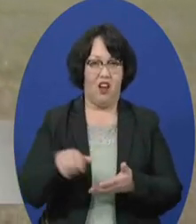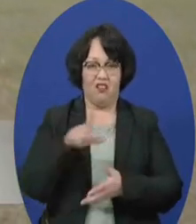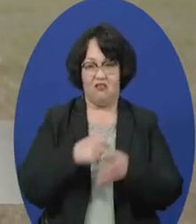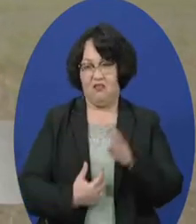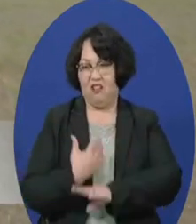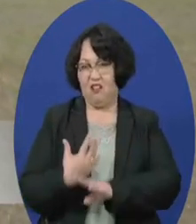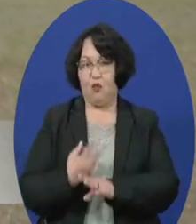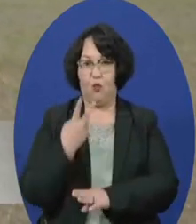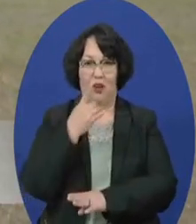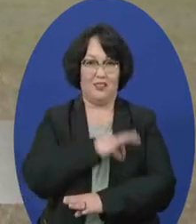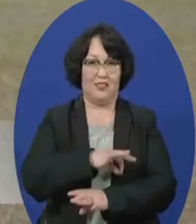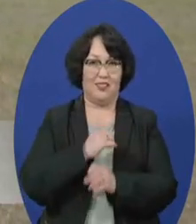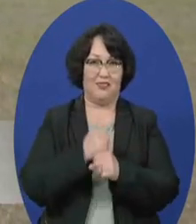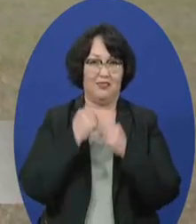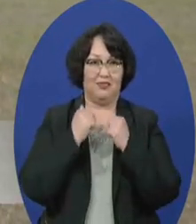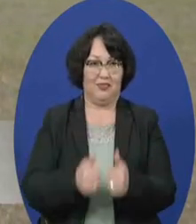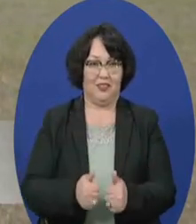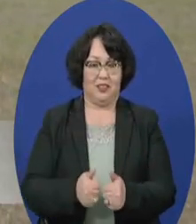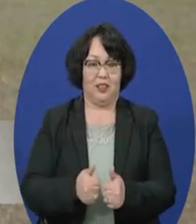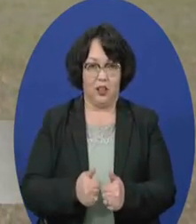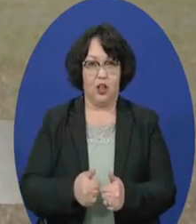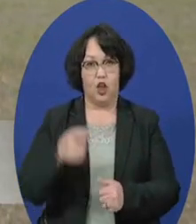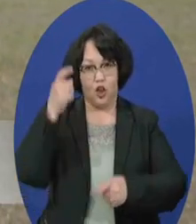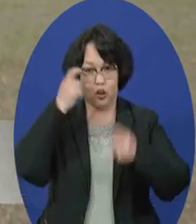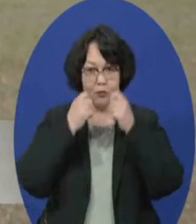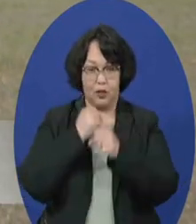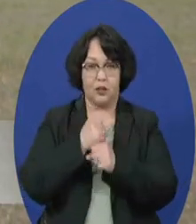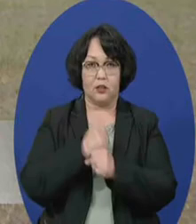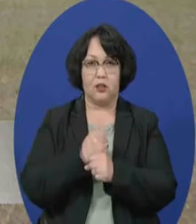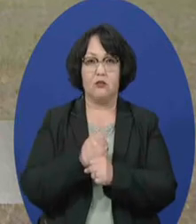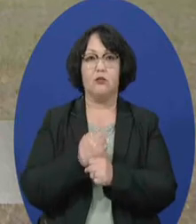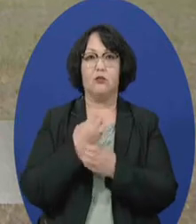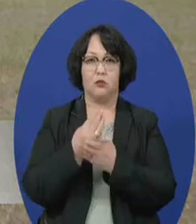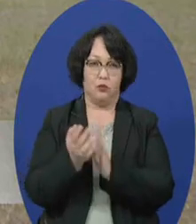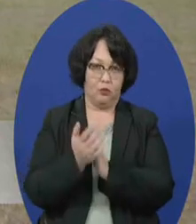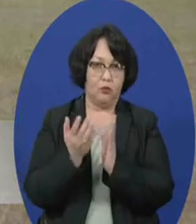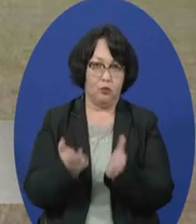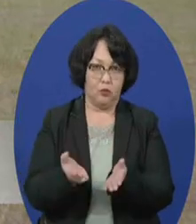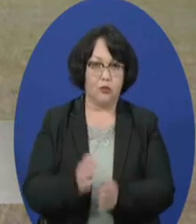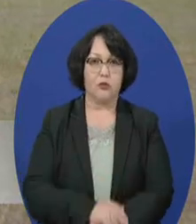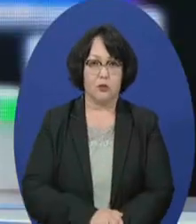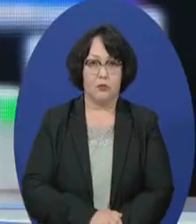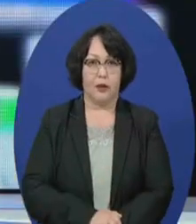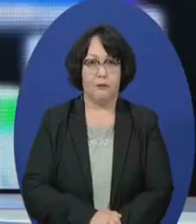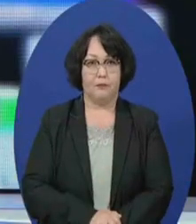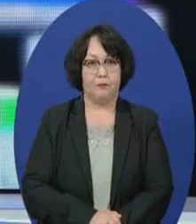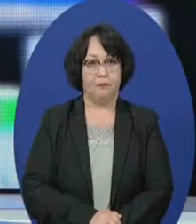тариалангийн салбарт үр бүтээлтэй ажилласан тариаланчид хөдөлмөр зүтгэлээ үнэлүүллээ.